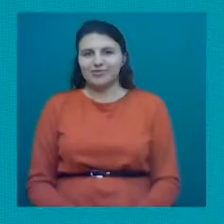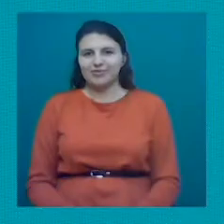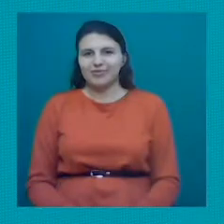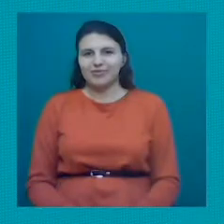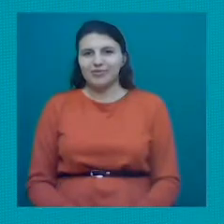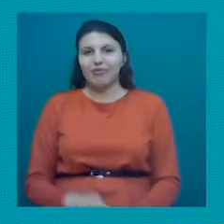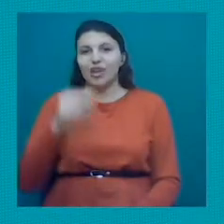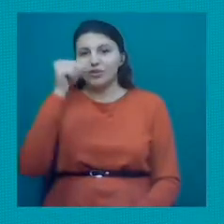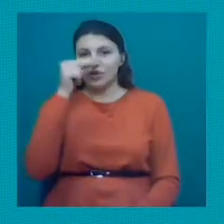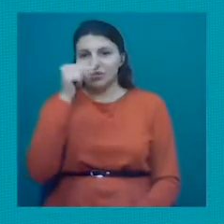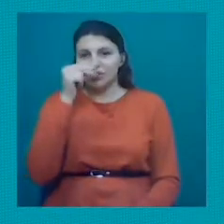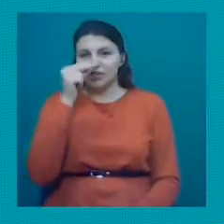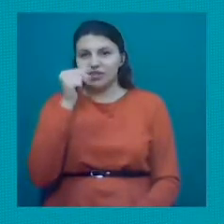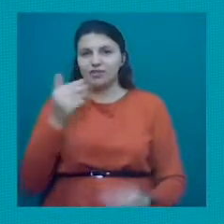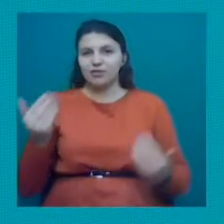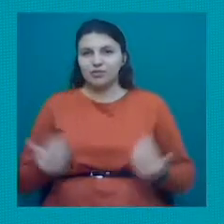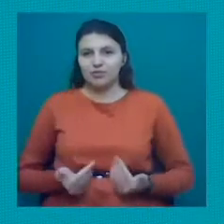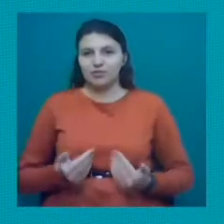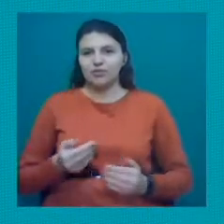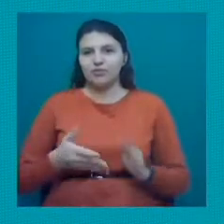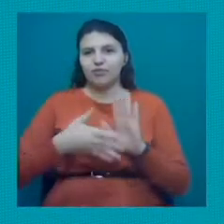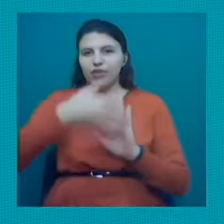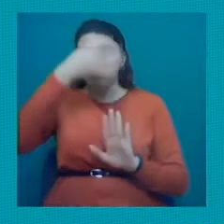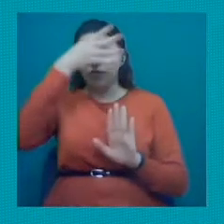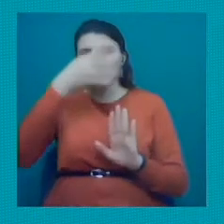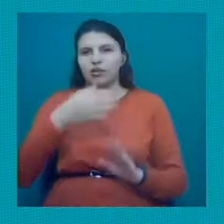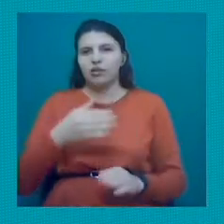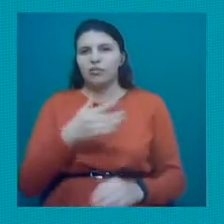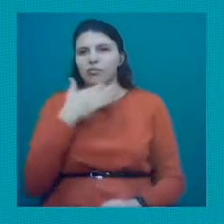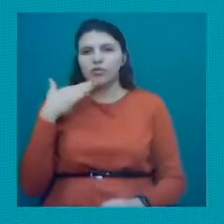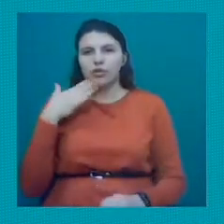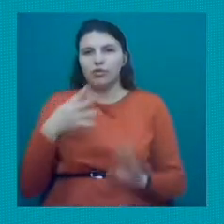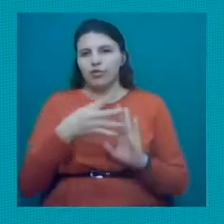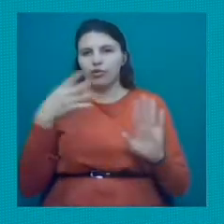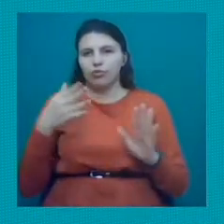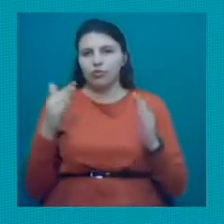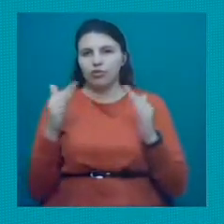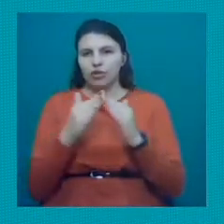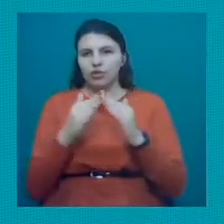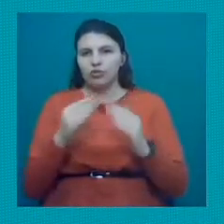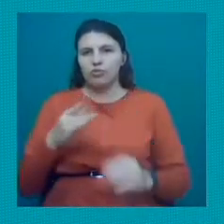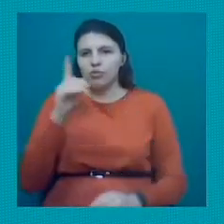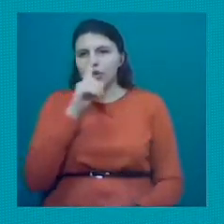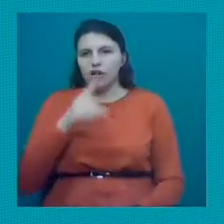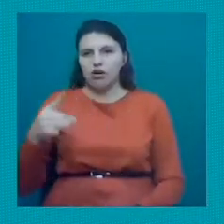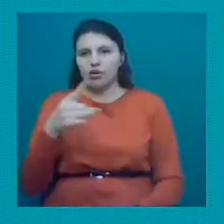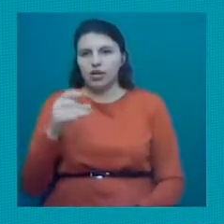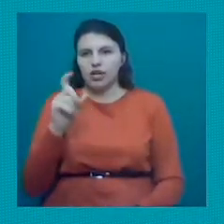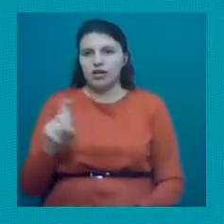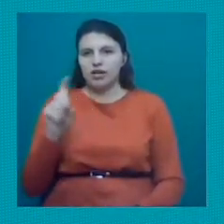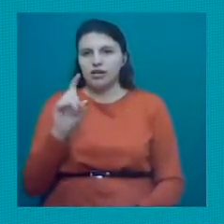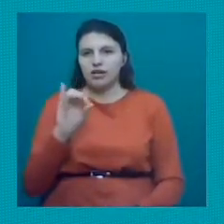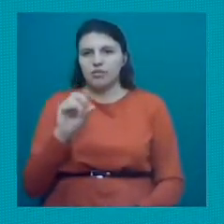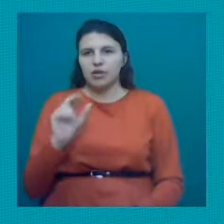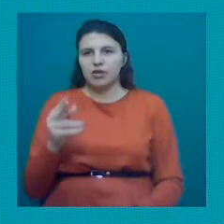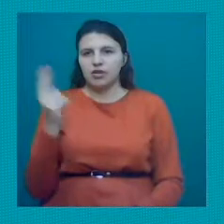У Слов'янську мешканці верхніх поверхів багатоповерхових будинків у мікрорайоні Хімік третій тиждень живуть без води. За